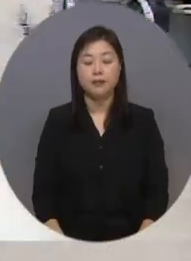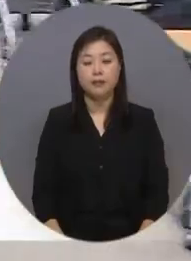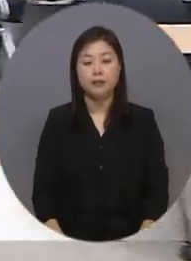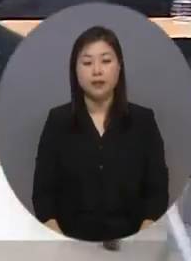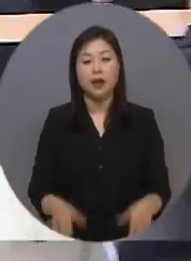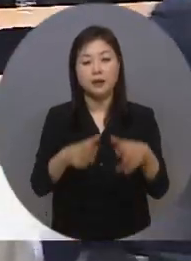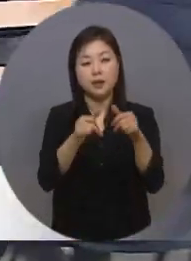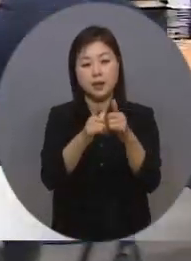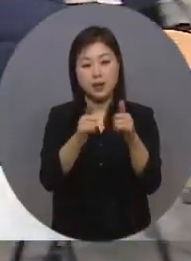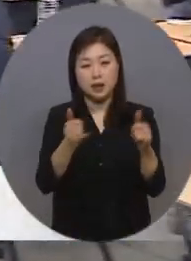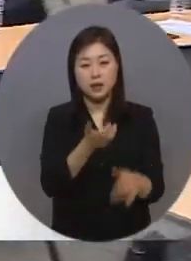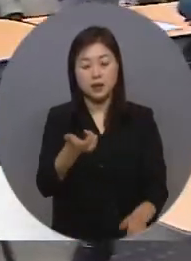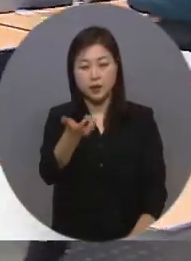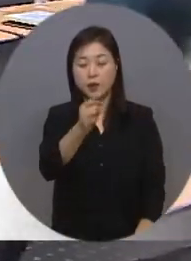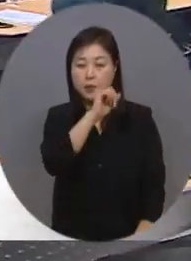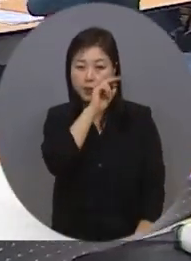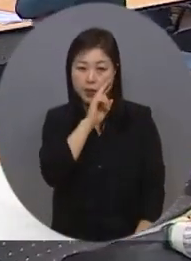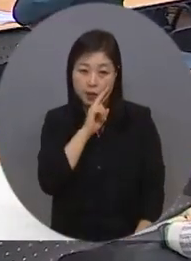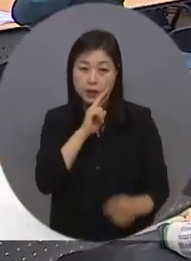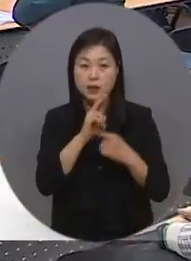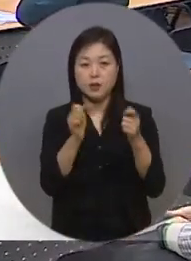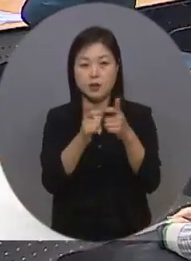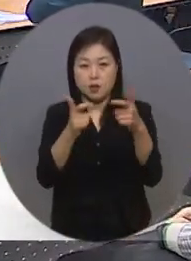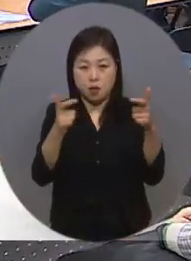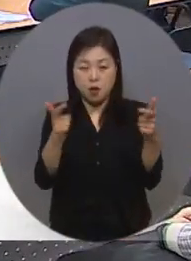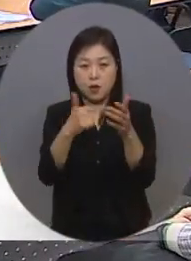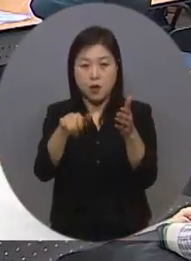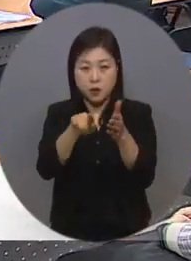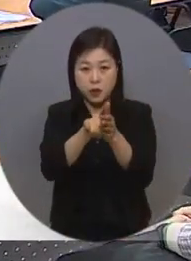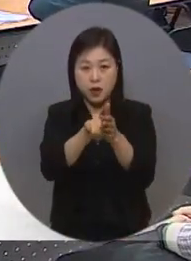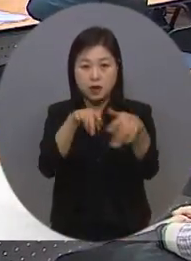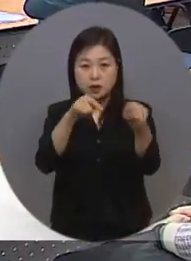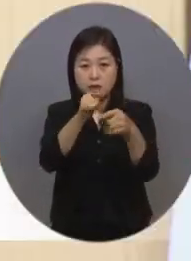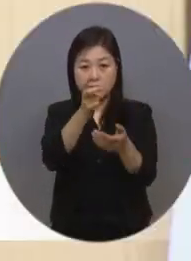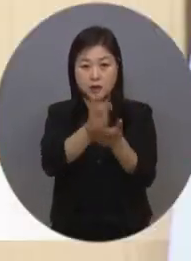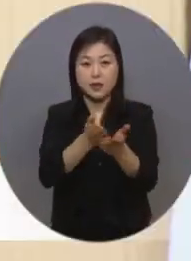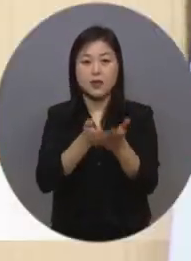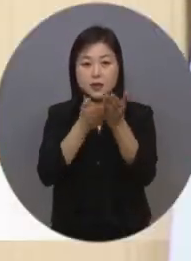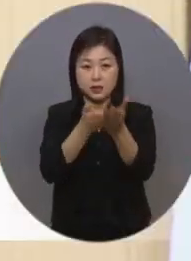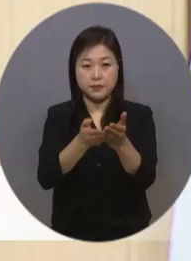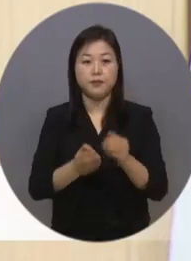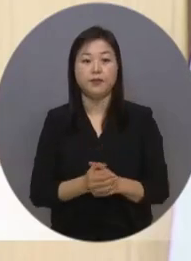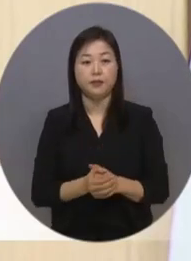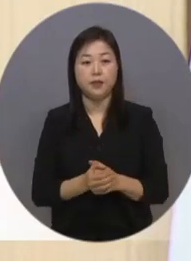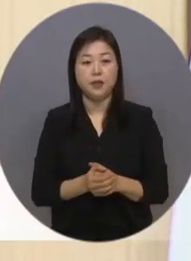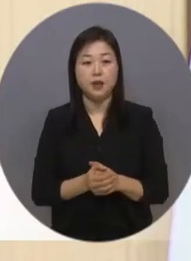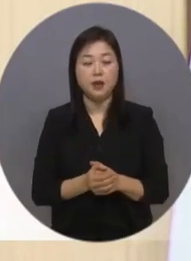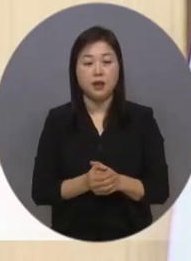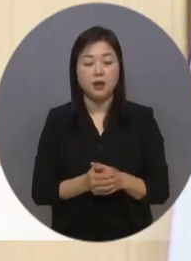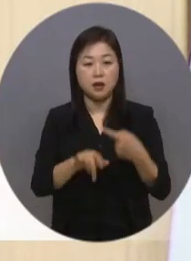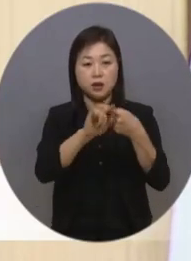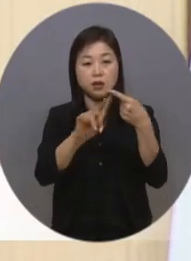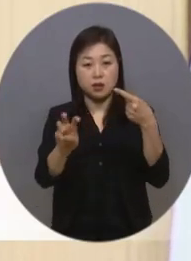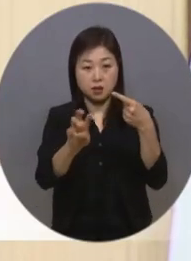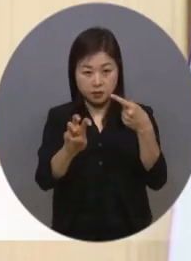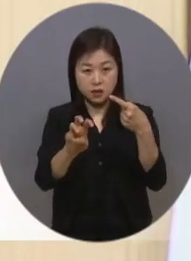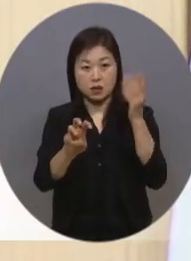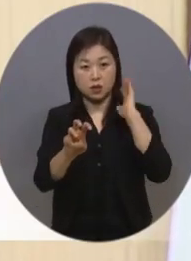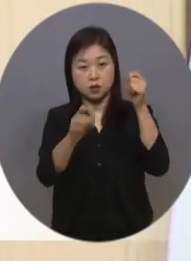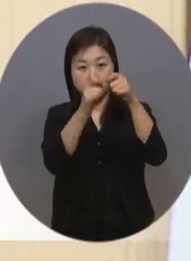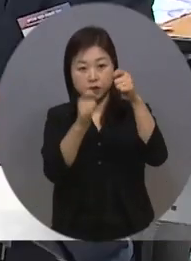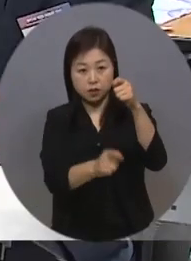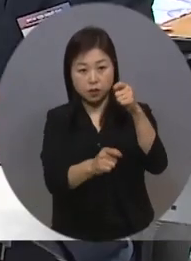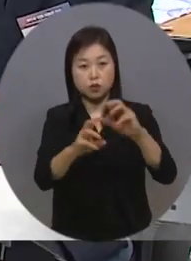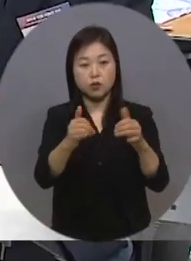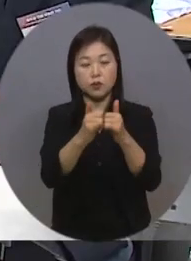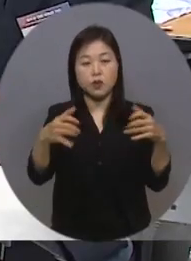장애인 이동 편의 증진을 위한 정책 제언의 자리가 마련됐습니다. 지난달 30일 대통령 직속